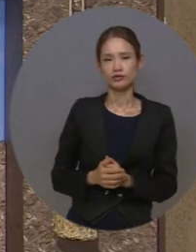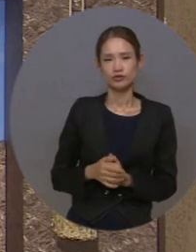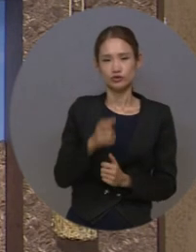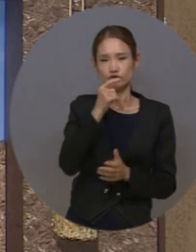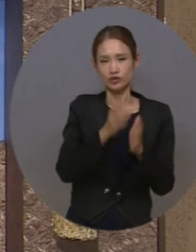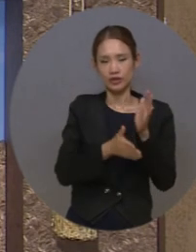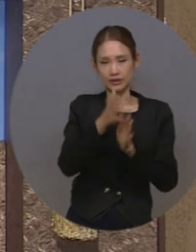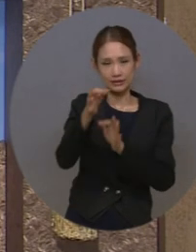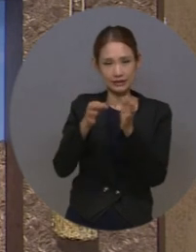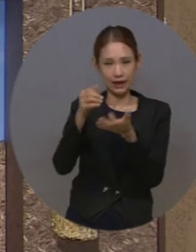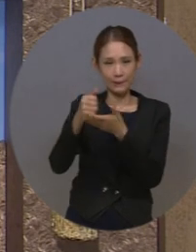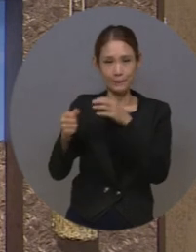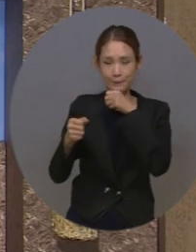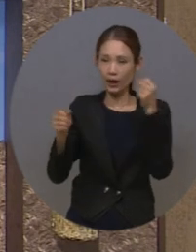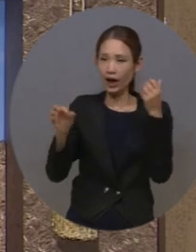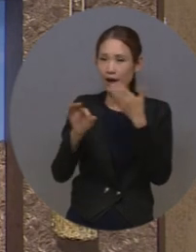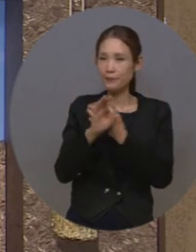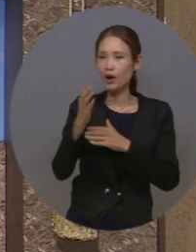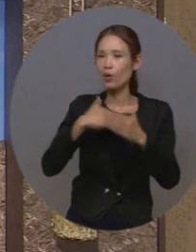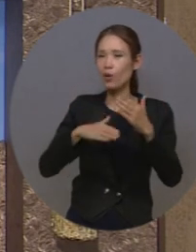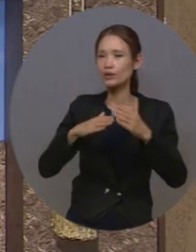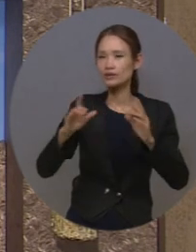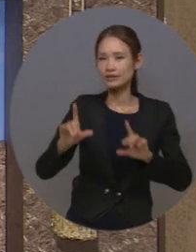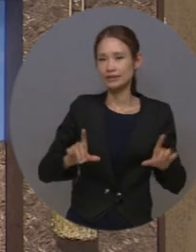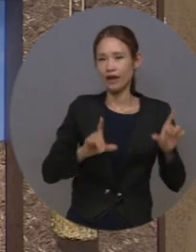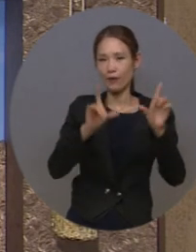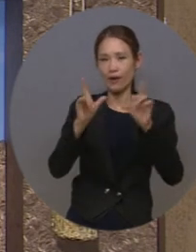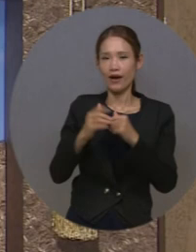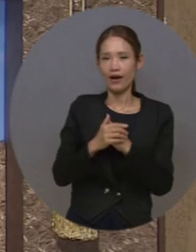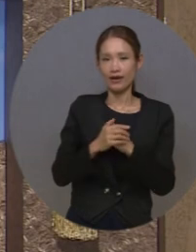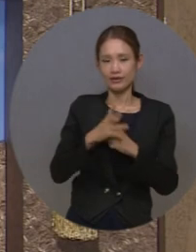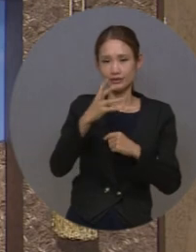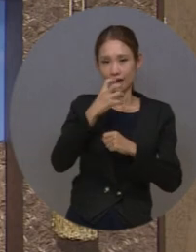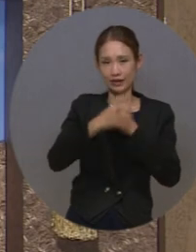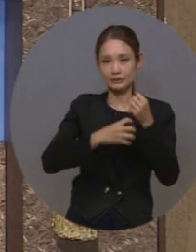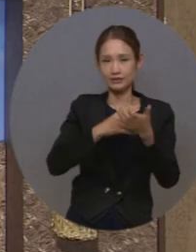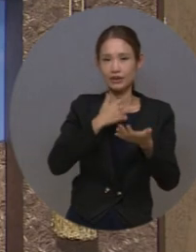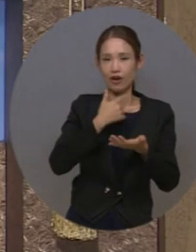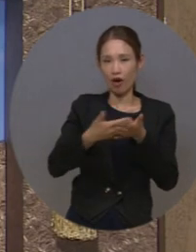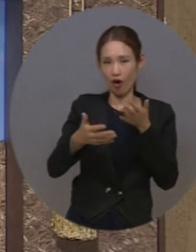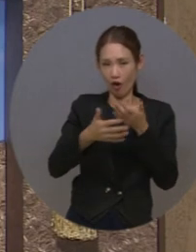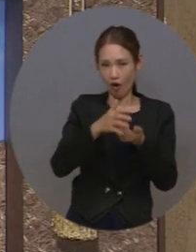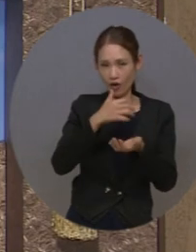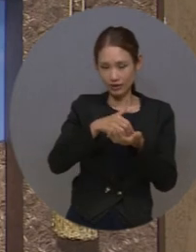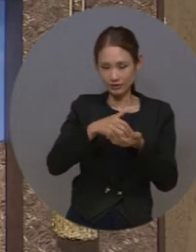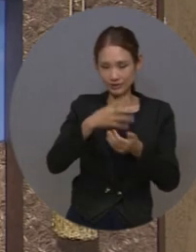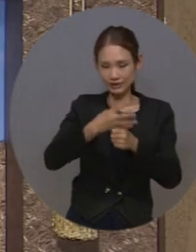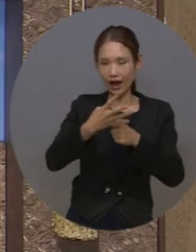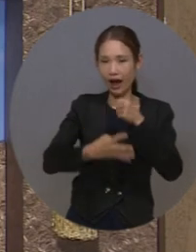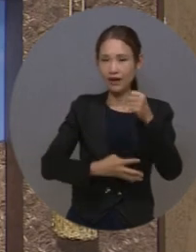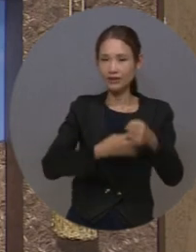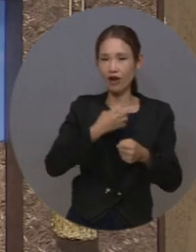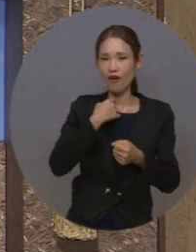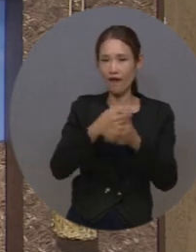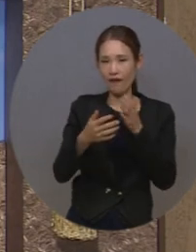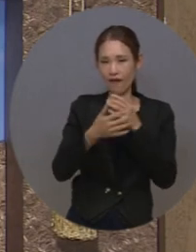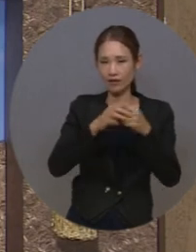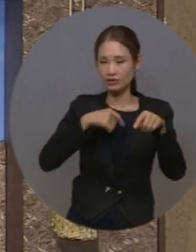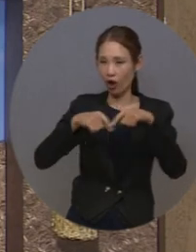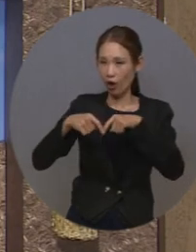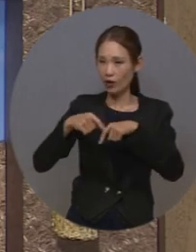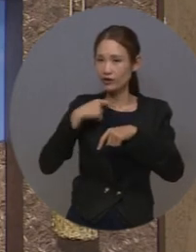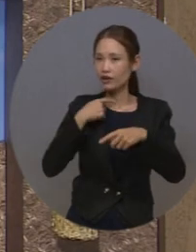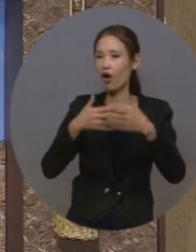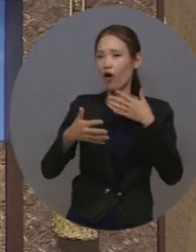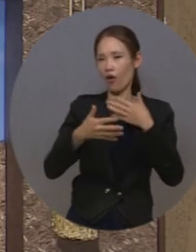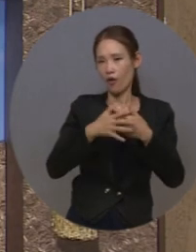수원시장이 되면은 정말 공직 40년의 그런 경험, 네. 또 4년간의 정치 경험, 또 경기도와의 그 관계를